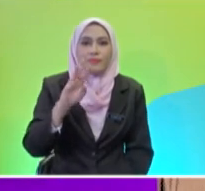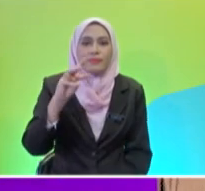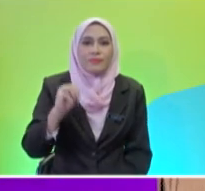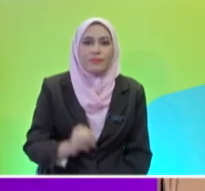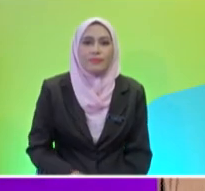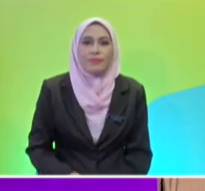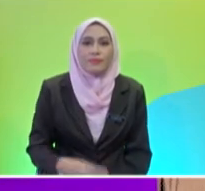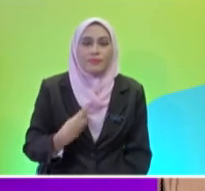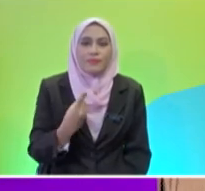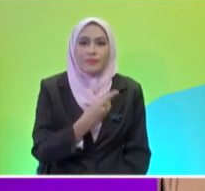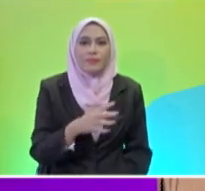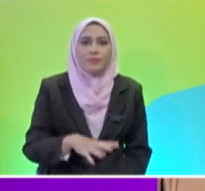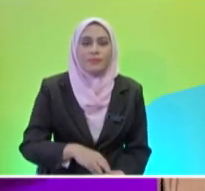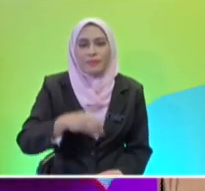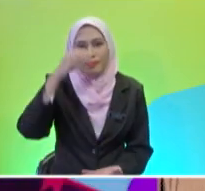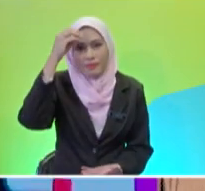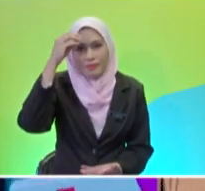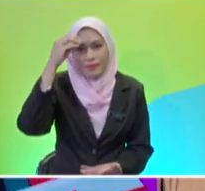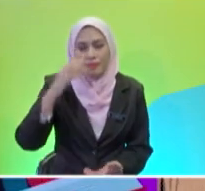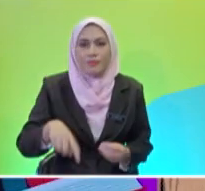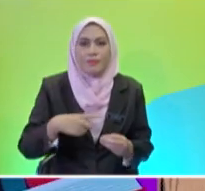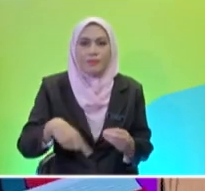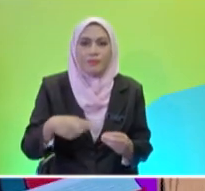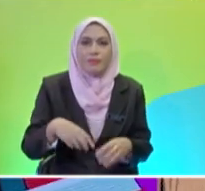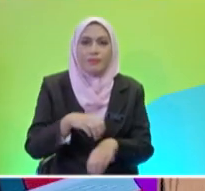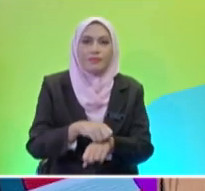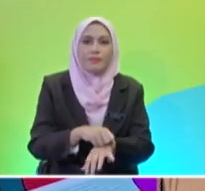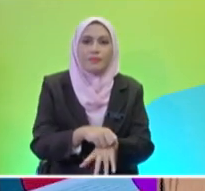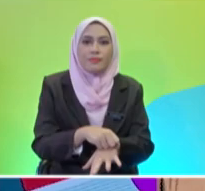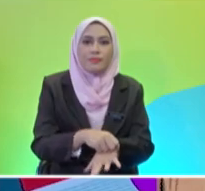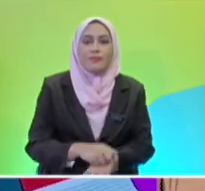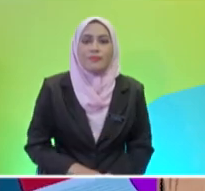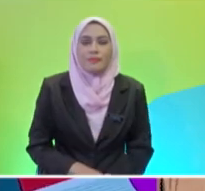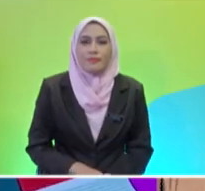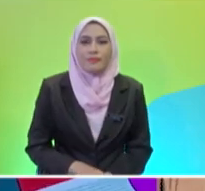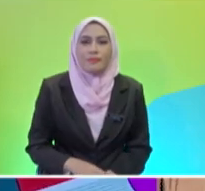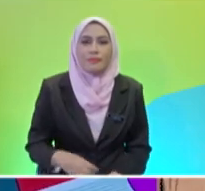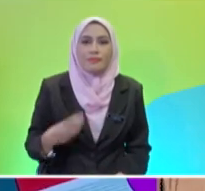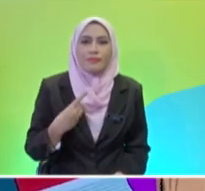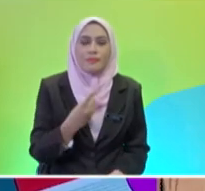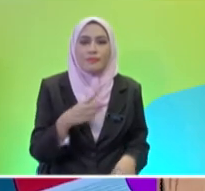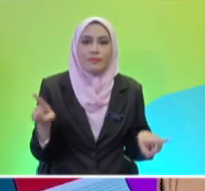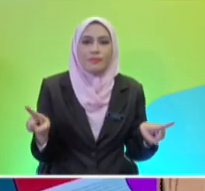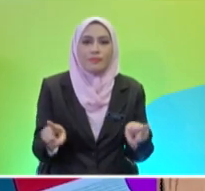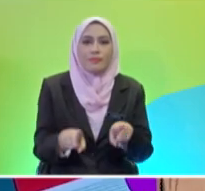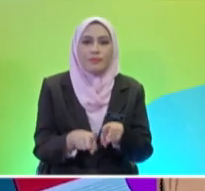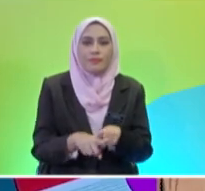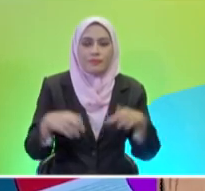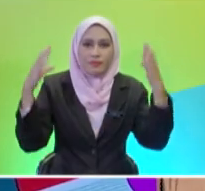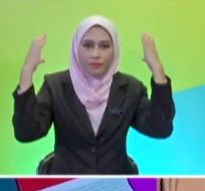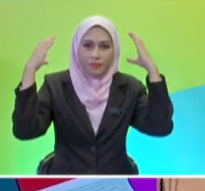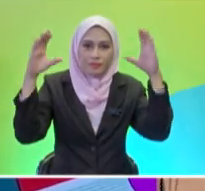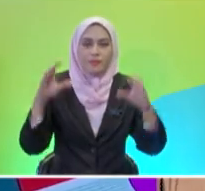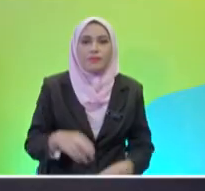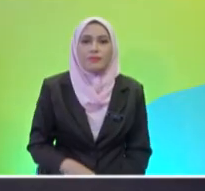serangga murid-murid. Jadi, Ria ingin memperkenalkan sekali lagi guru yang akan bersama-sama dengan kita pada hari ini. Jemput datang kepada Cikgu